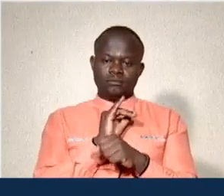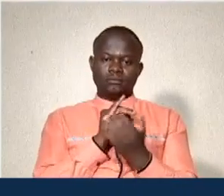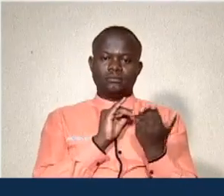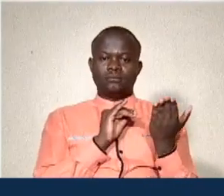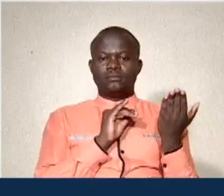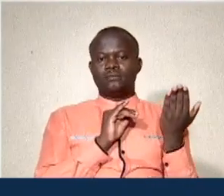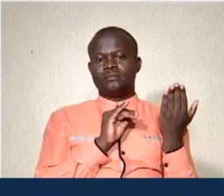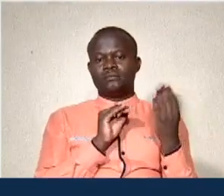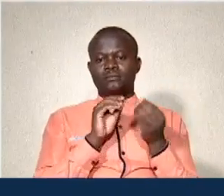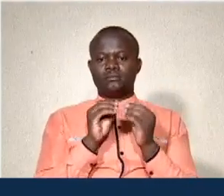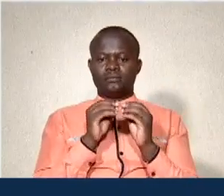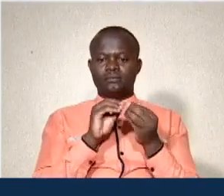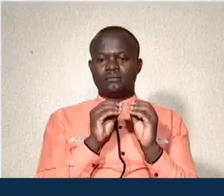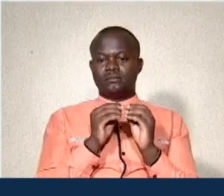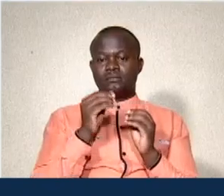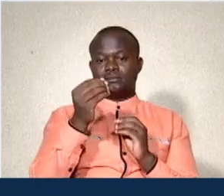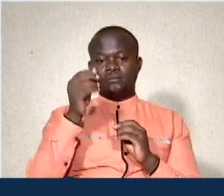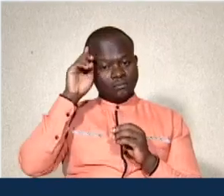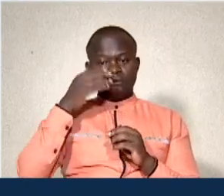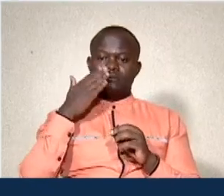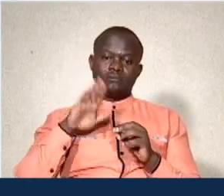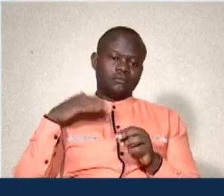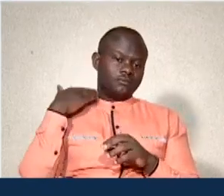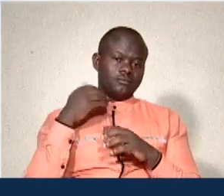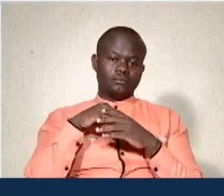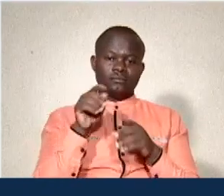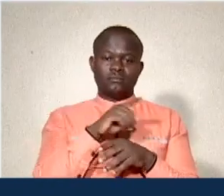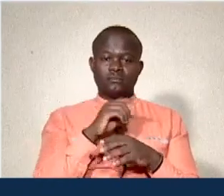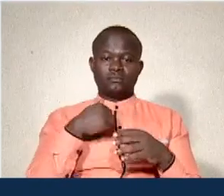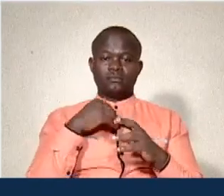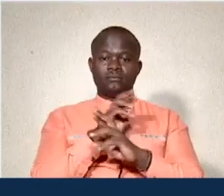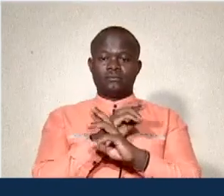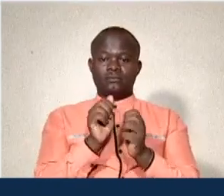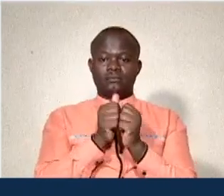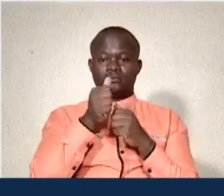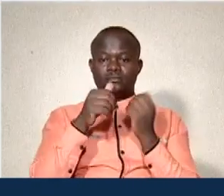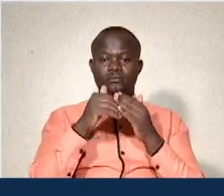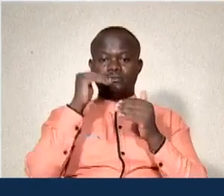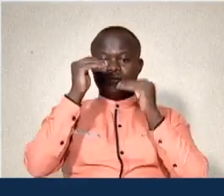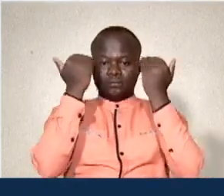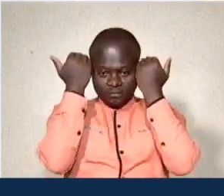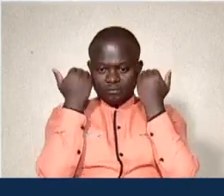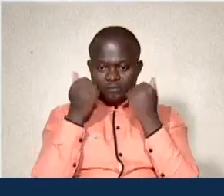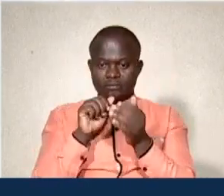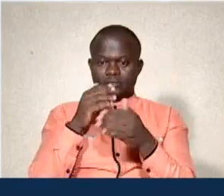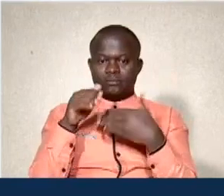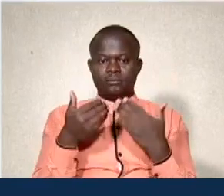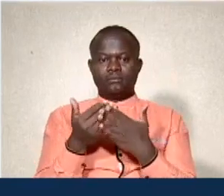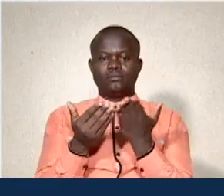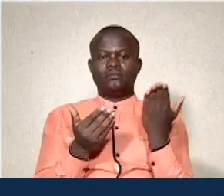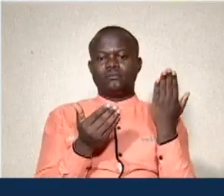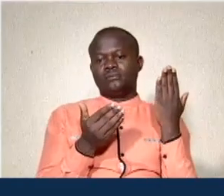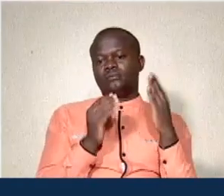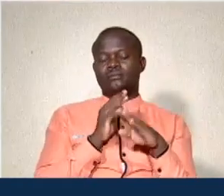Abatutsi, imibare y'ibirego by'ingengabitekerezo ya Jenoside n'ibyaha bifitanye isano nayo inzego z'ubutabera zakurikiranye